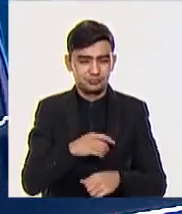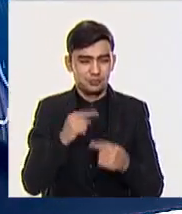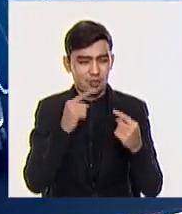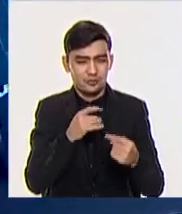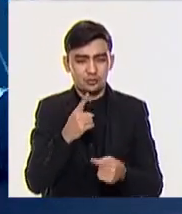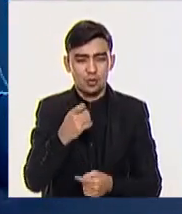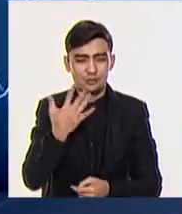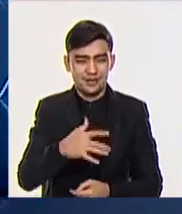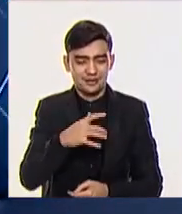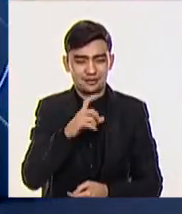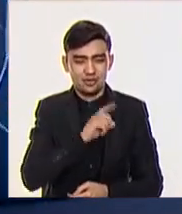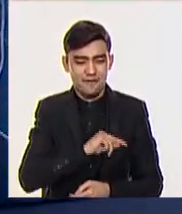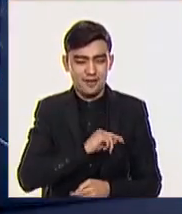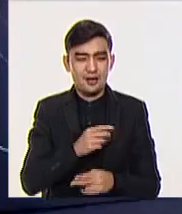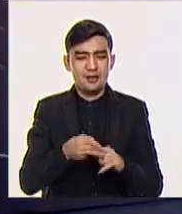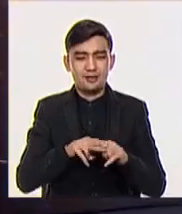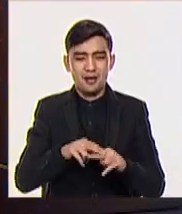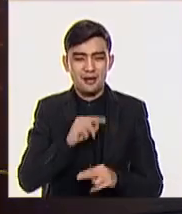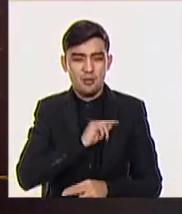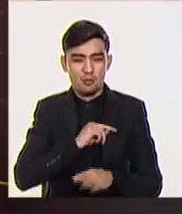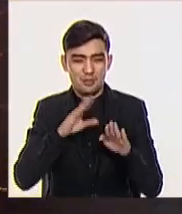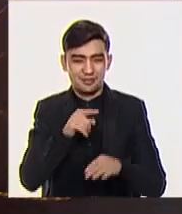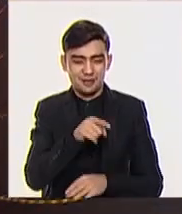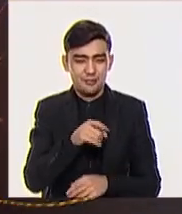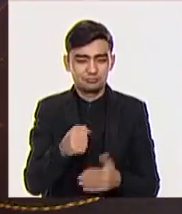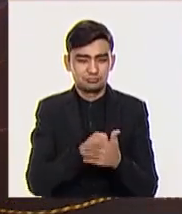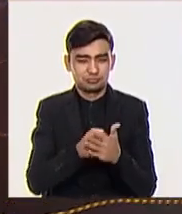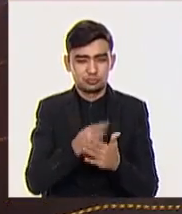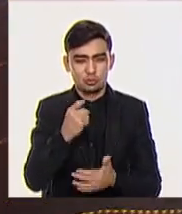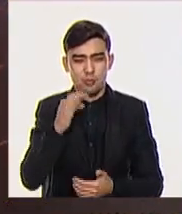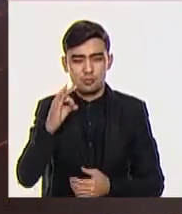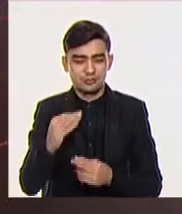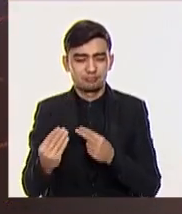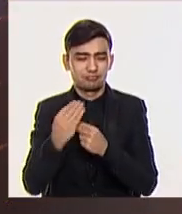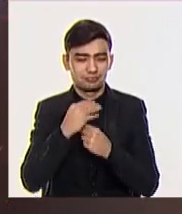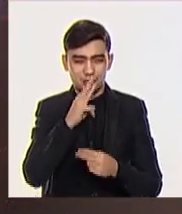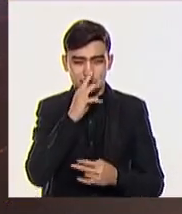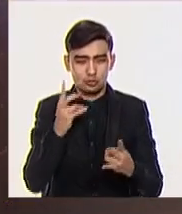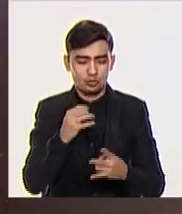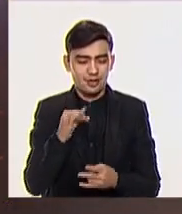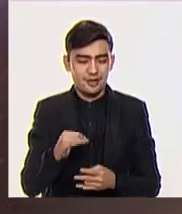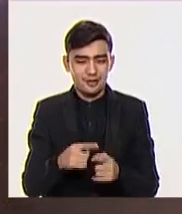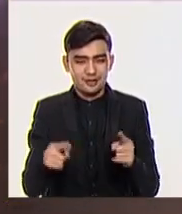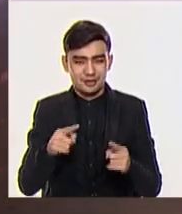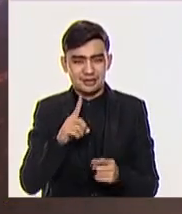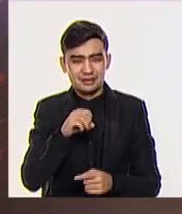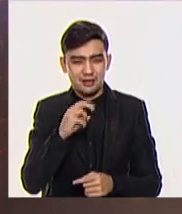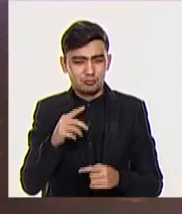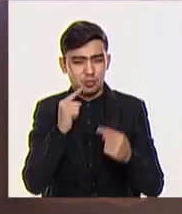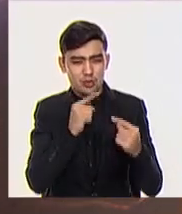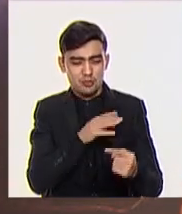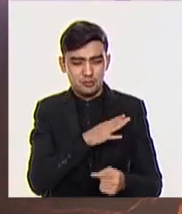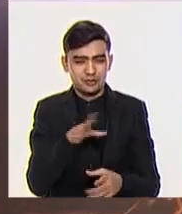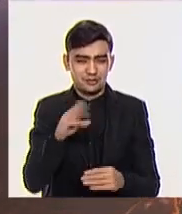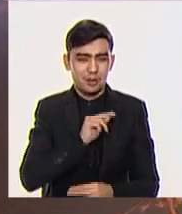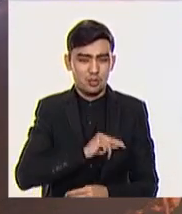Около 150 человек, это рабочие двух вахт, добиваются 100% повышения зарплаты. Накануне в знак протеста они не